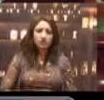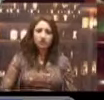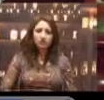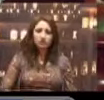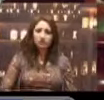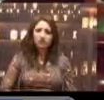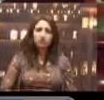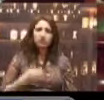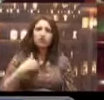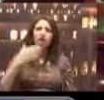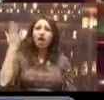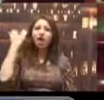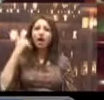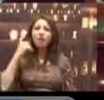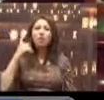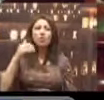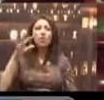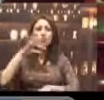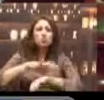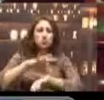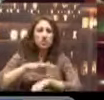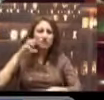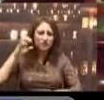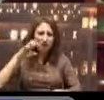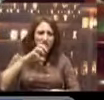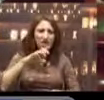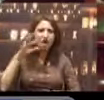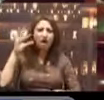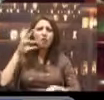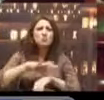بنتعامل مع كام جهه كده، مستشفى سرطان الاطفال